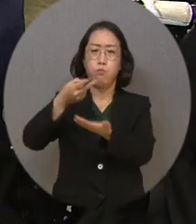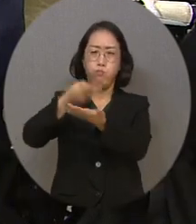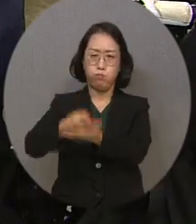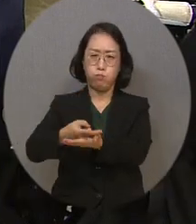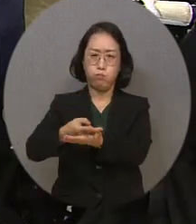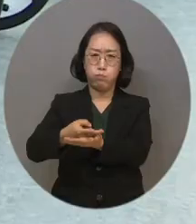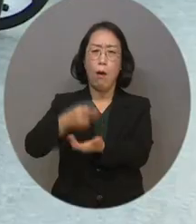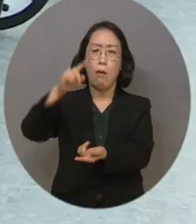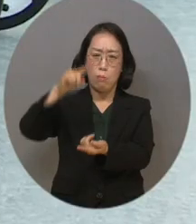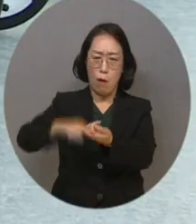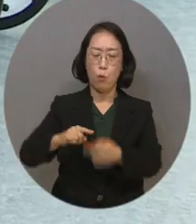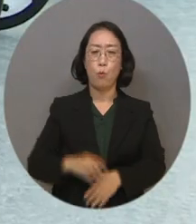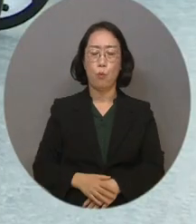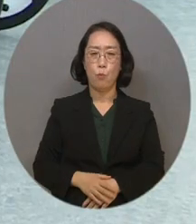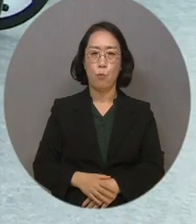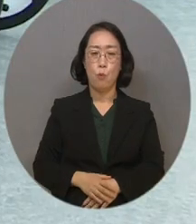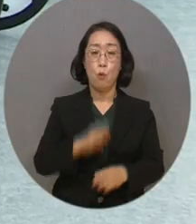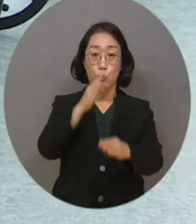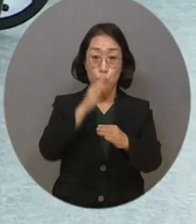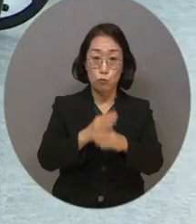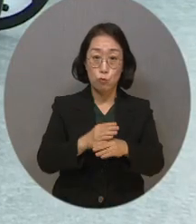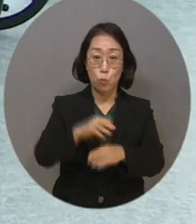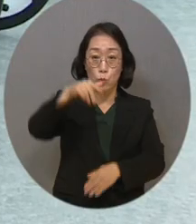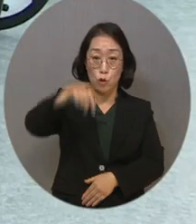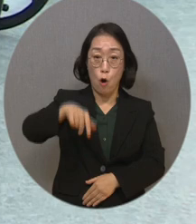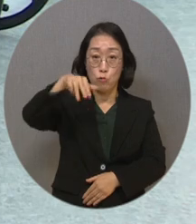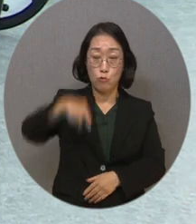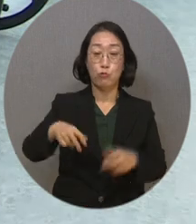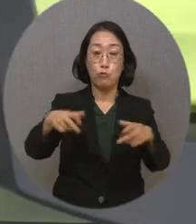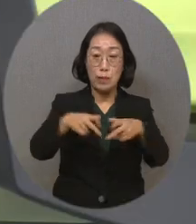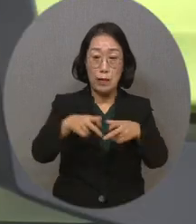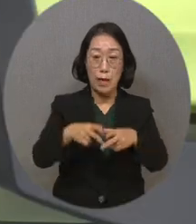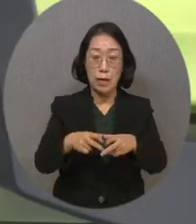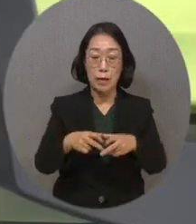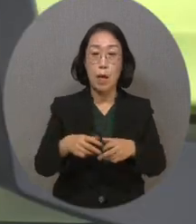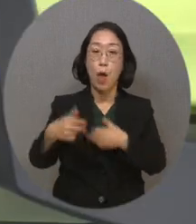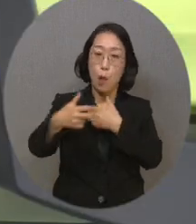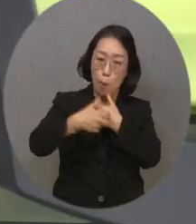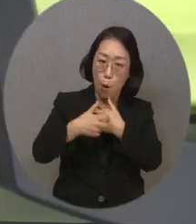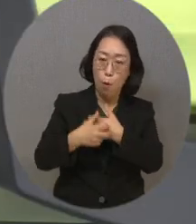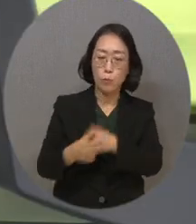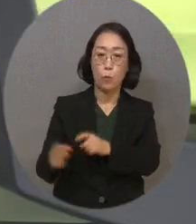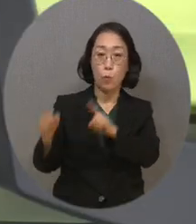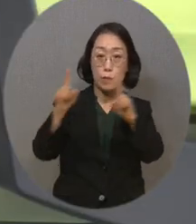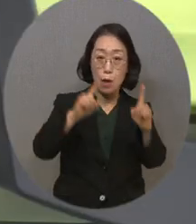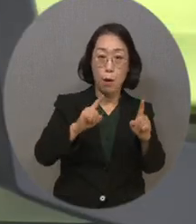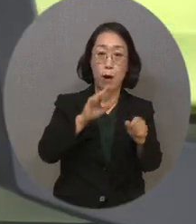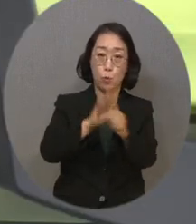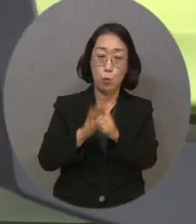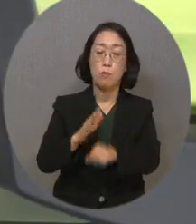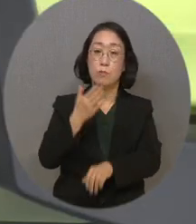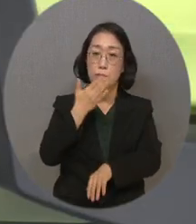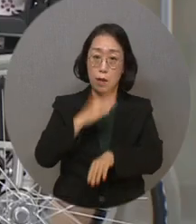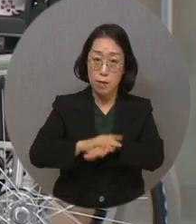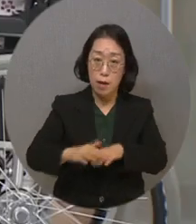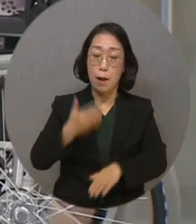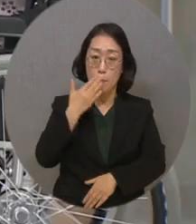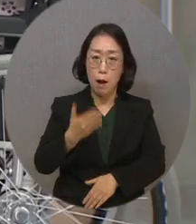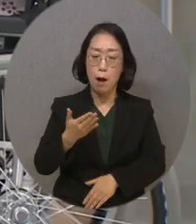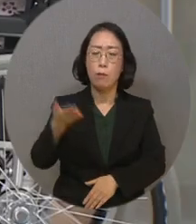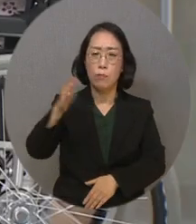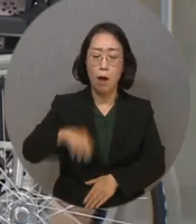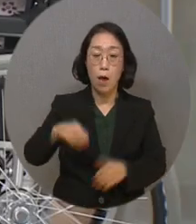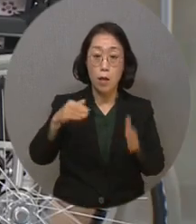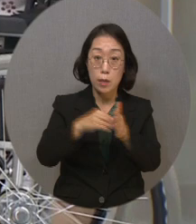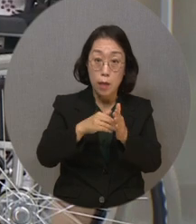보이고 있습니다. 중도 척수장애인에 대한 의료나 재활 체계는 비교적 잘 갖춰져 있지만 재활 치료를 마친